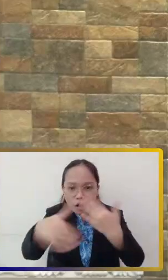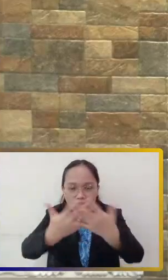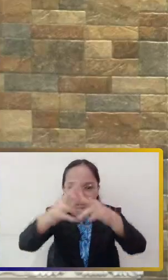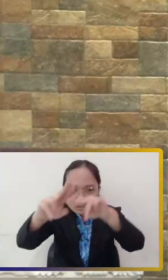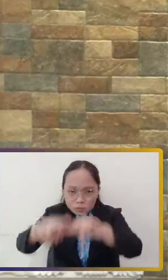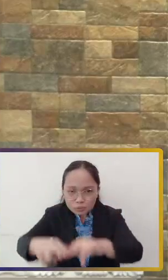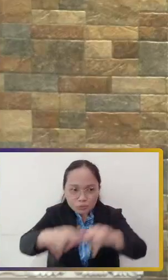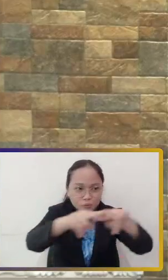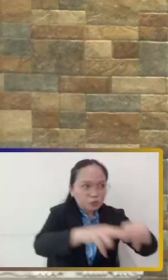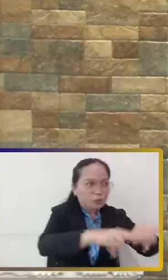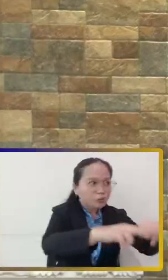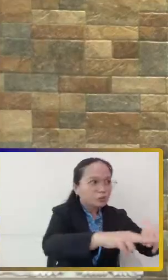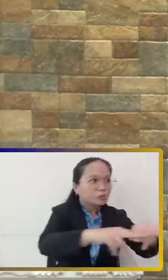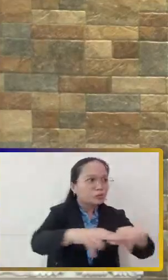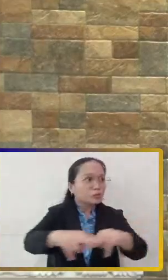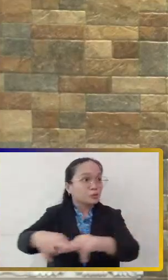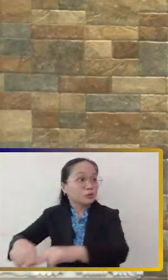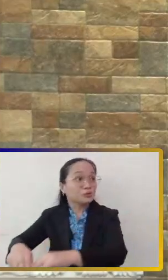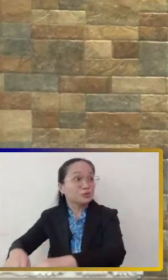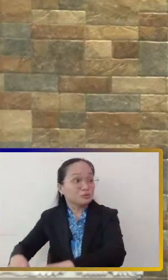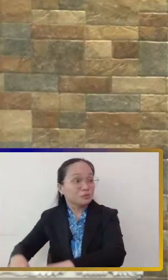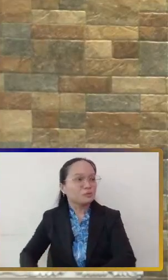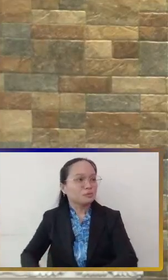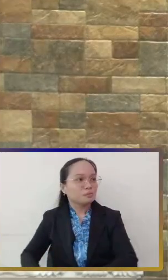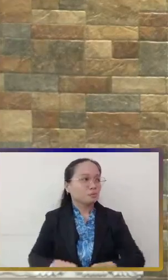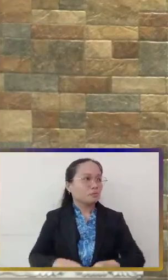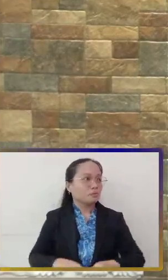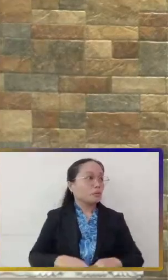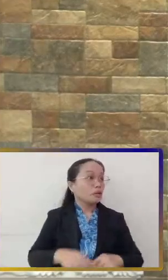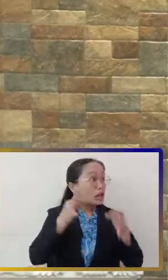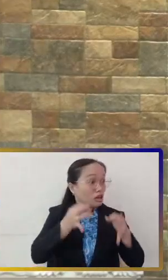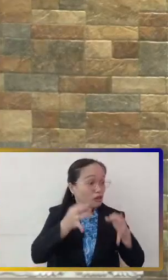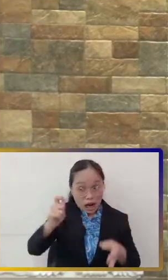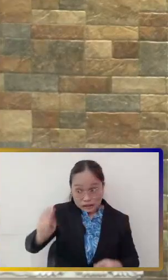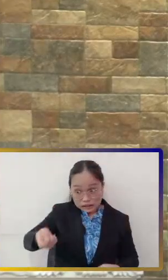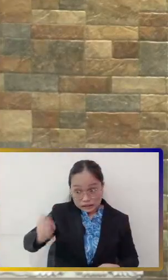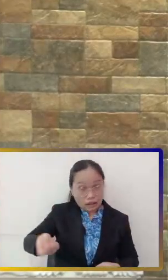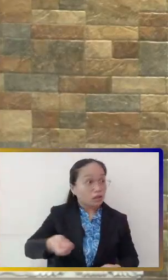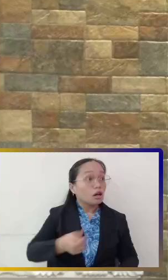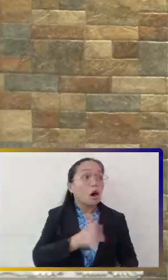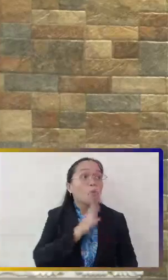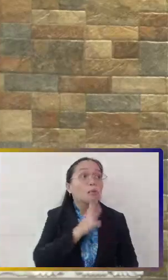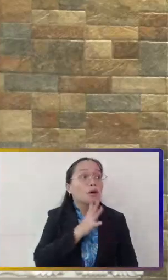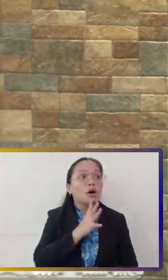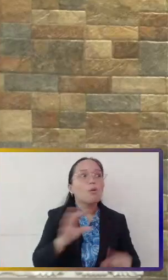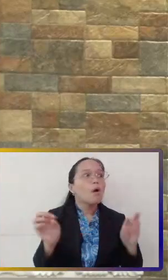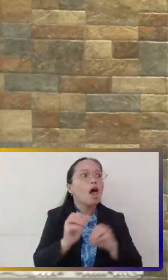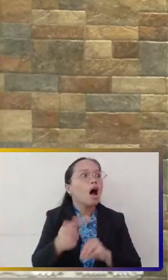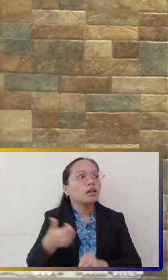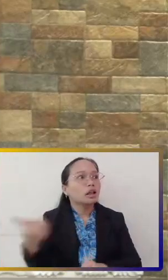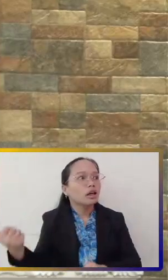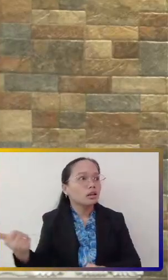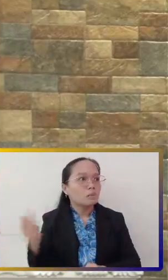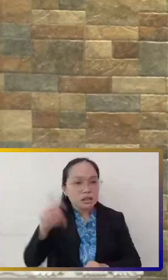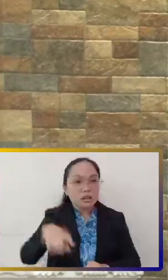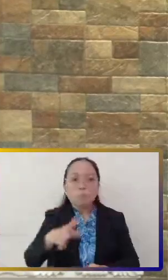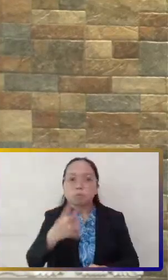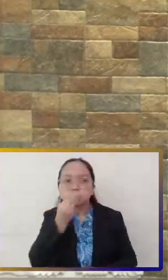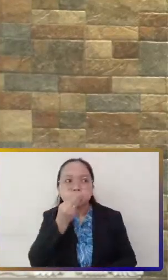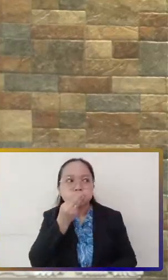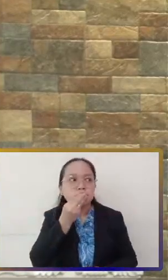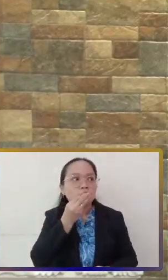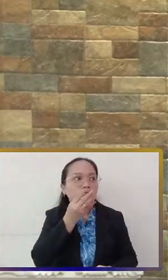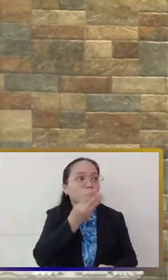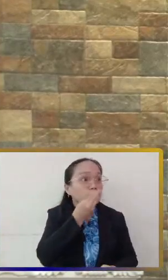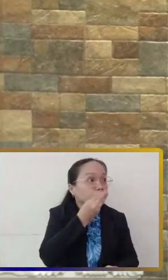Pagka nagsasalita yung judge, walang ibang magsasalita. At ang judge ay may karapatan na pag hindi ka nagustuhan,